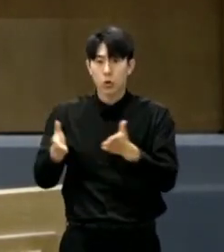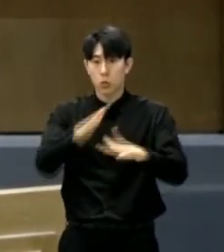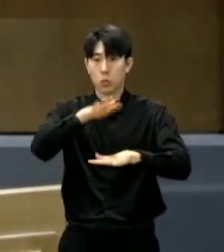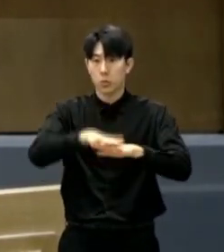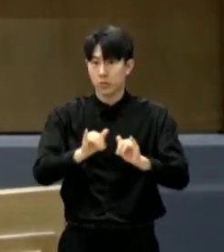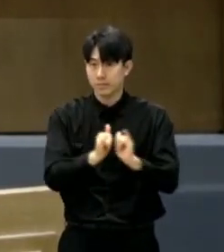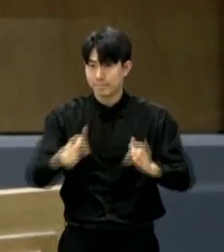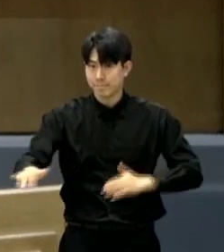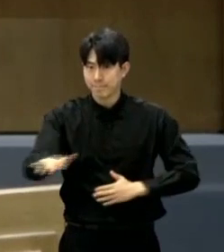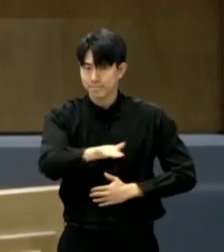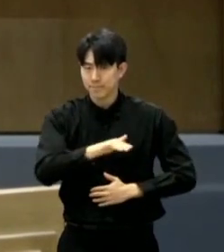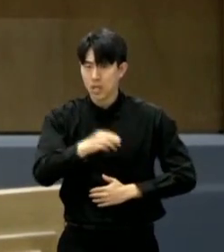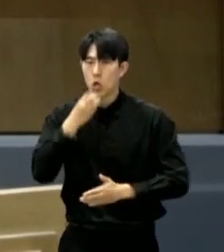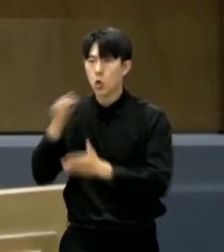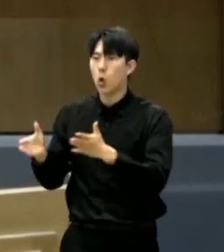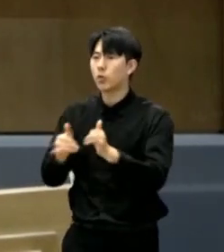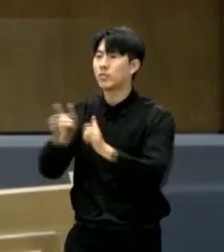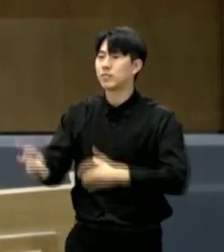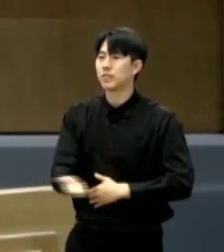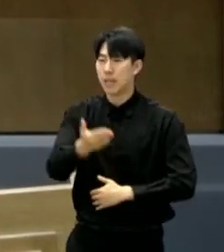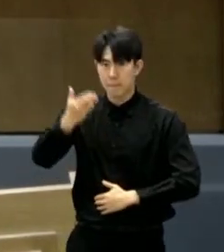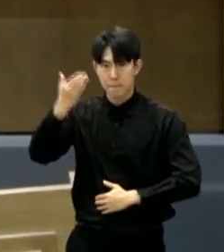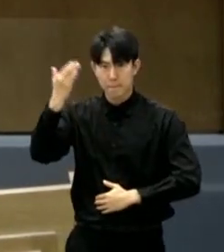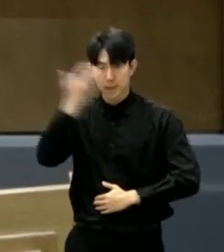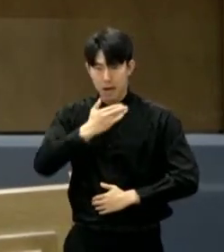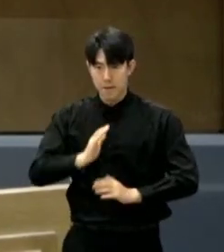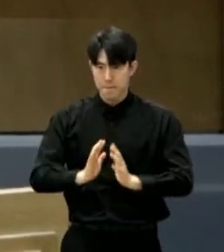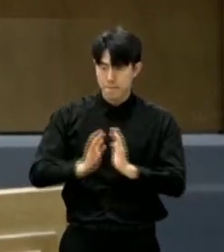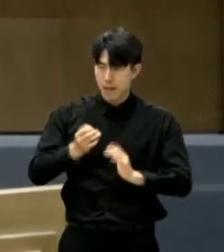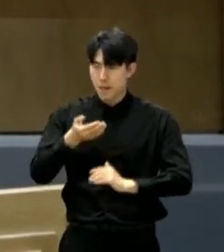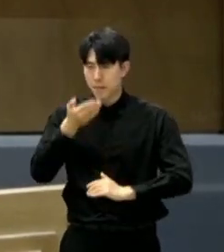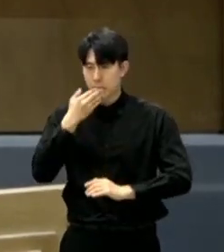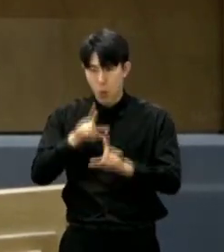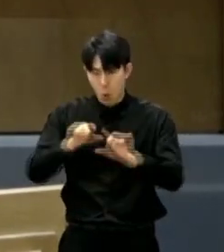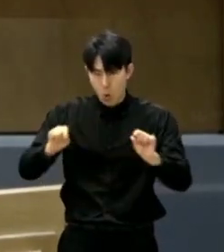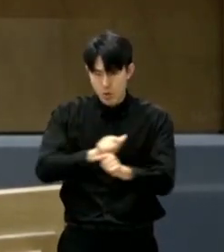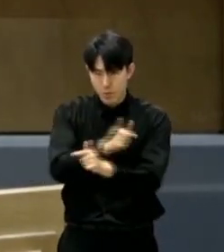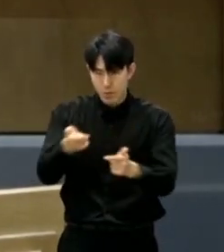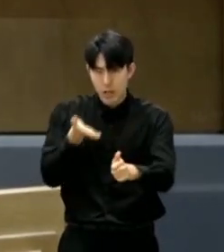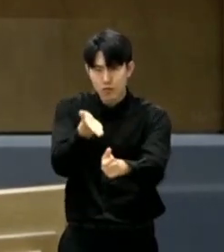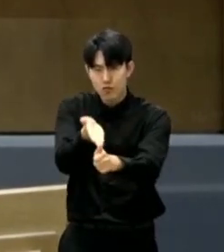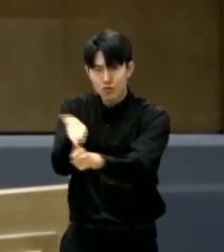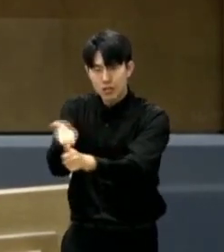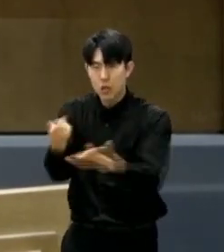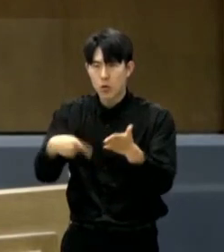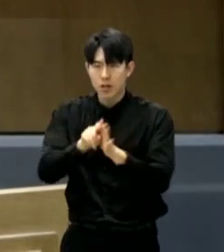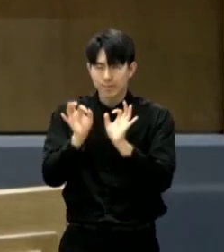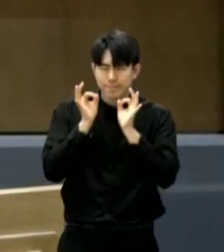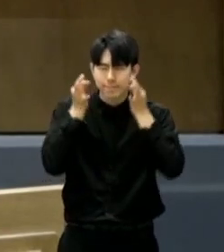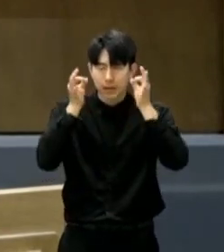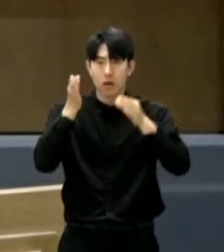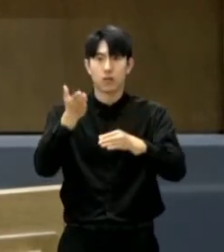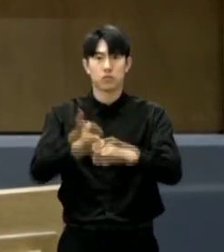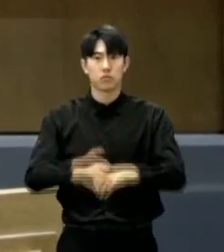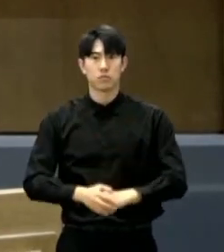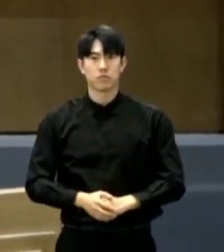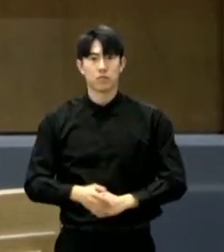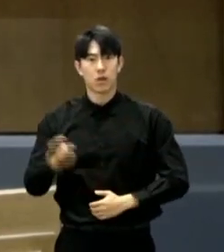농업인들은 우리 도민들에게 신선하고 안전한 먹거리를 제공하고자 고군분투하고 있습니다.